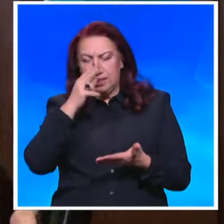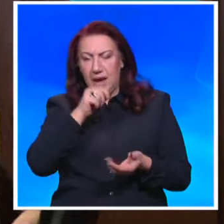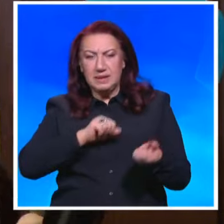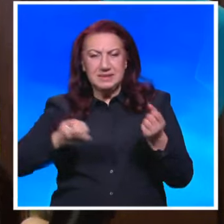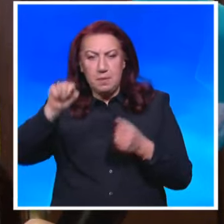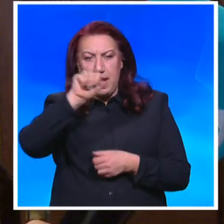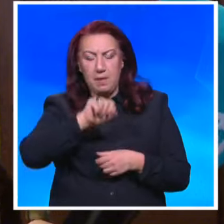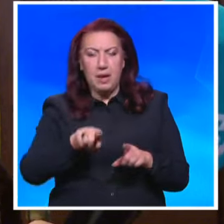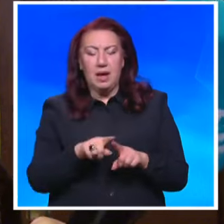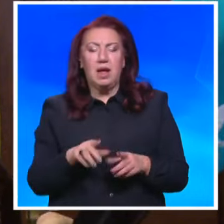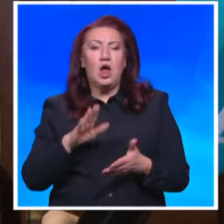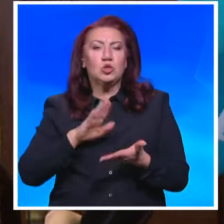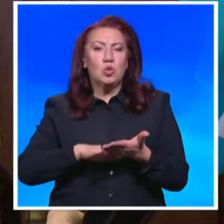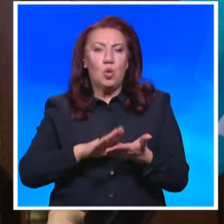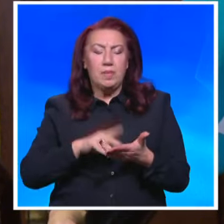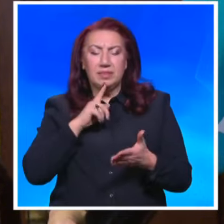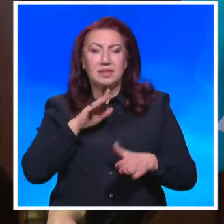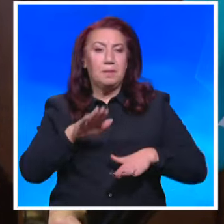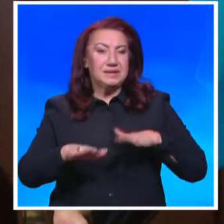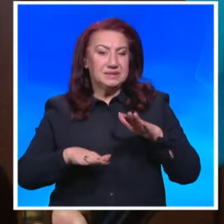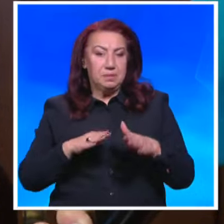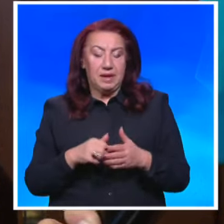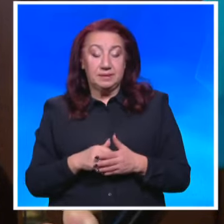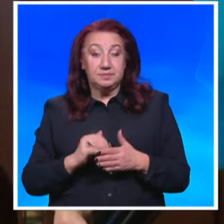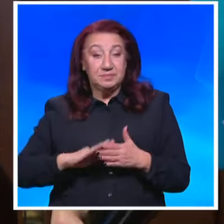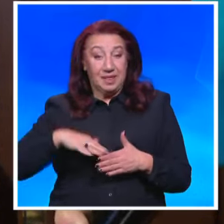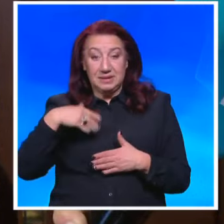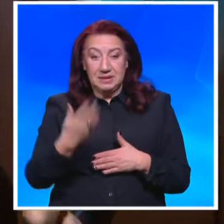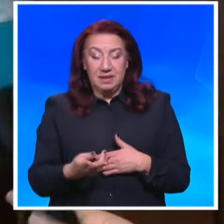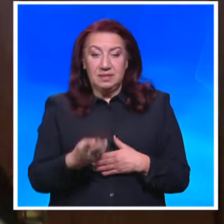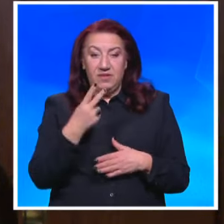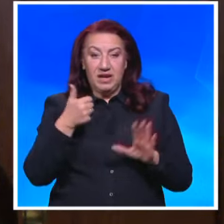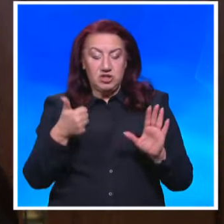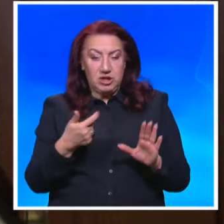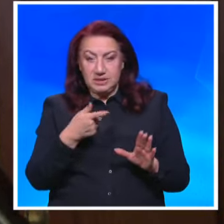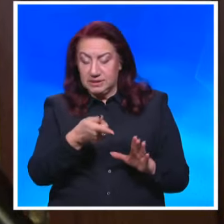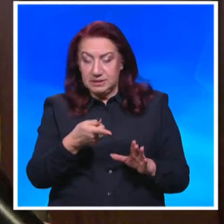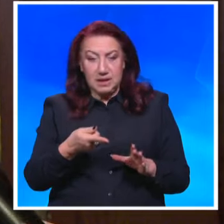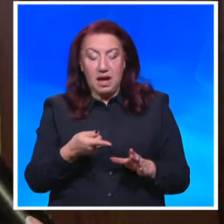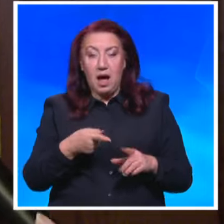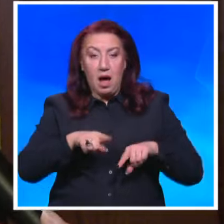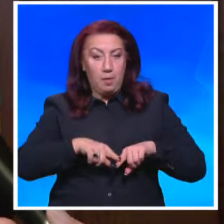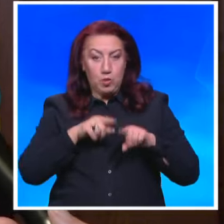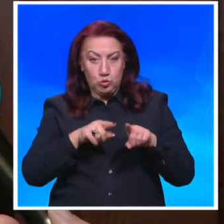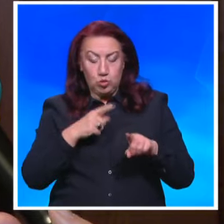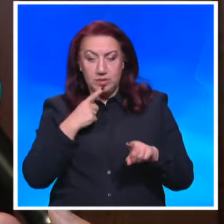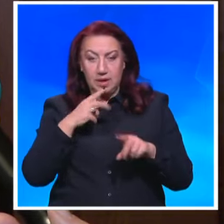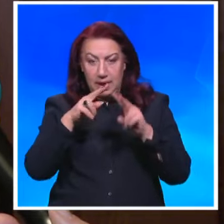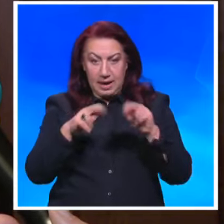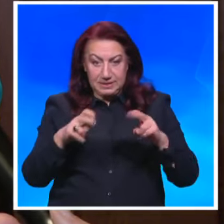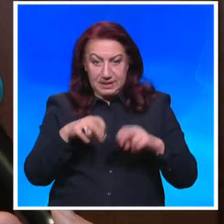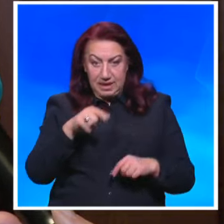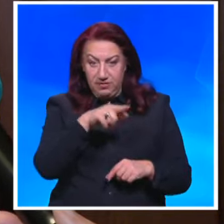След 2006 Софийска районна прокуратура занимавала ли се с Мартин Божанов? Да, от информацията, която